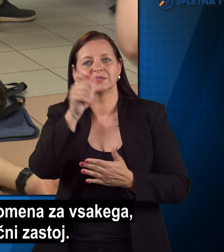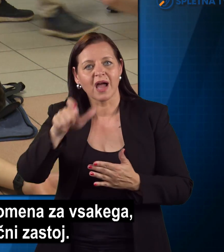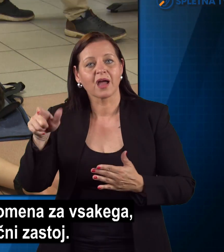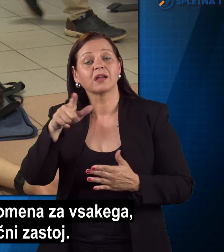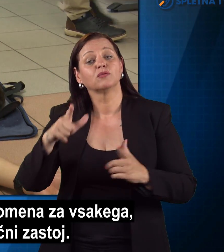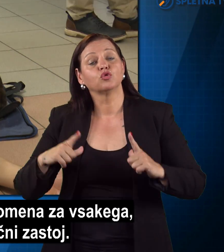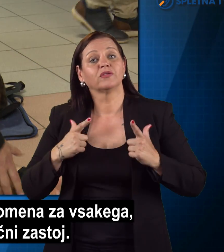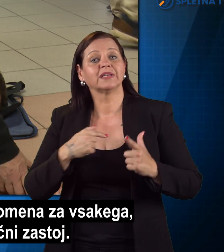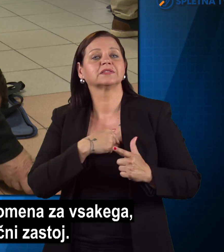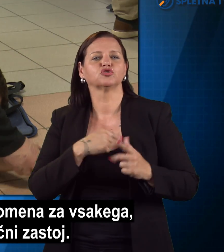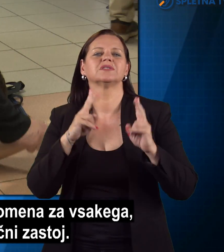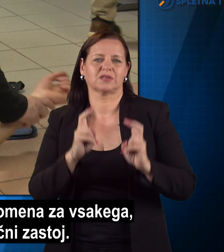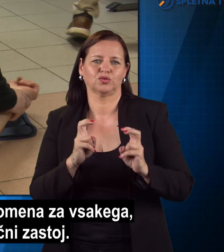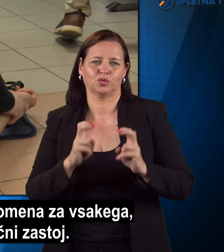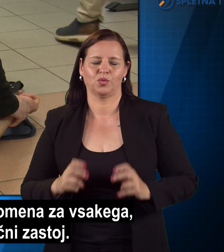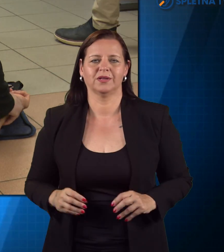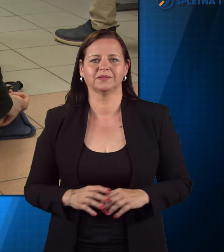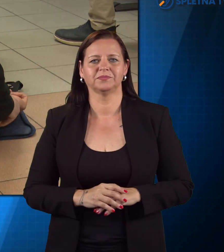zastoj.